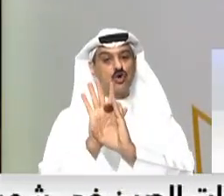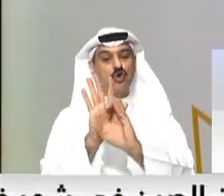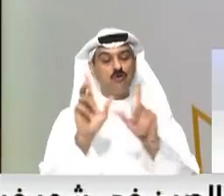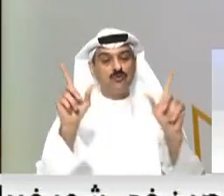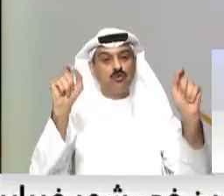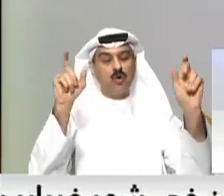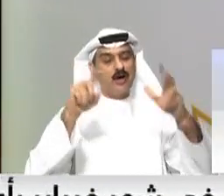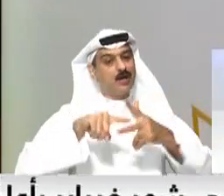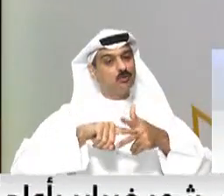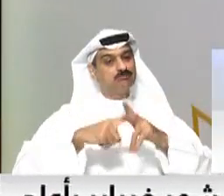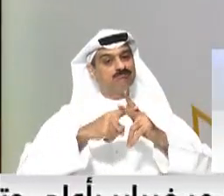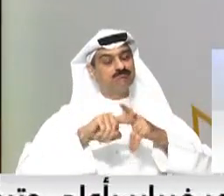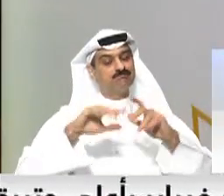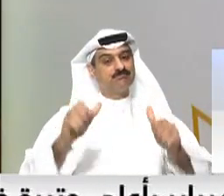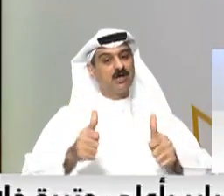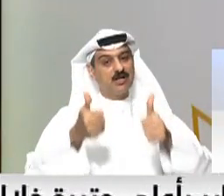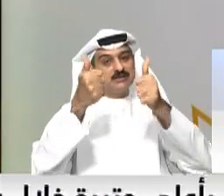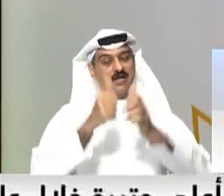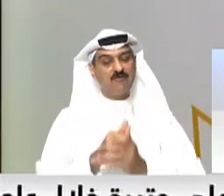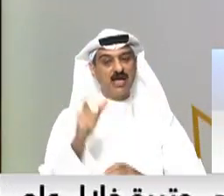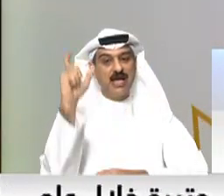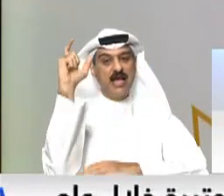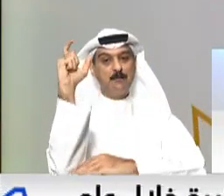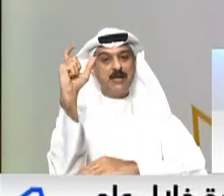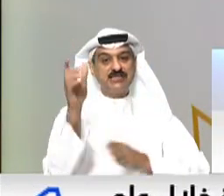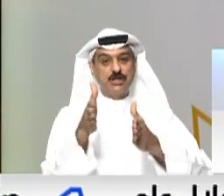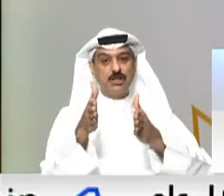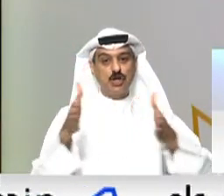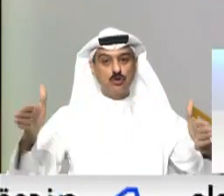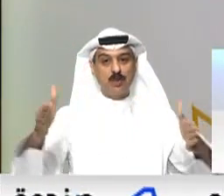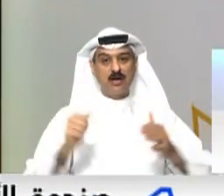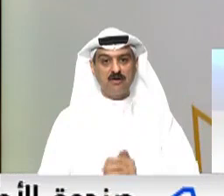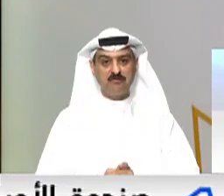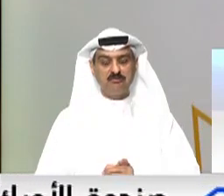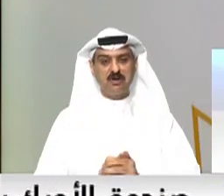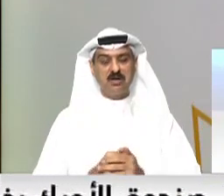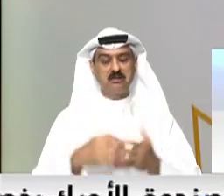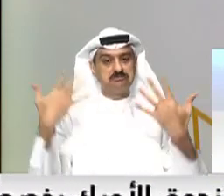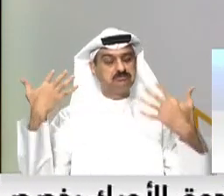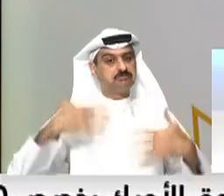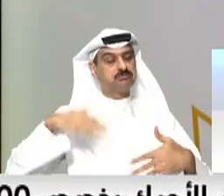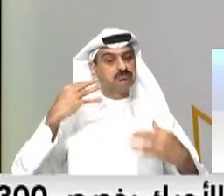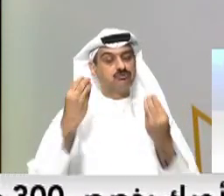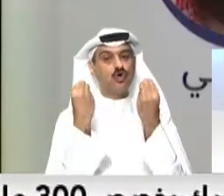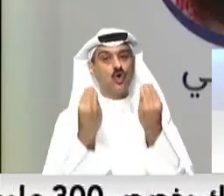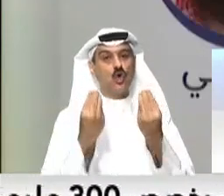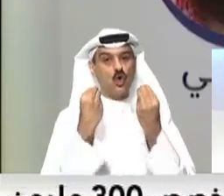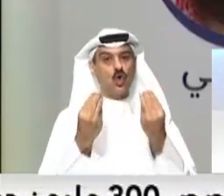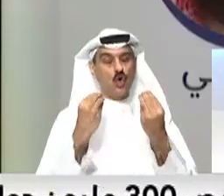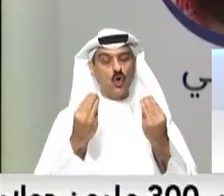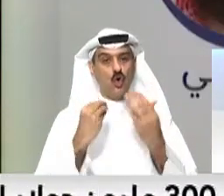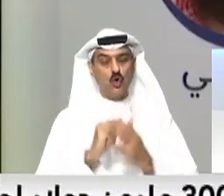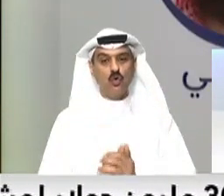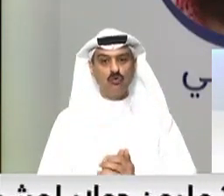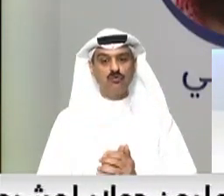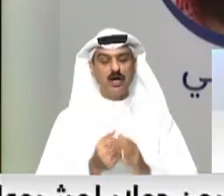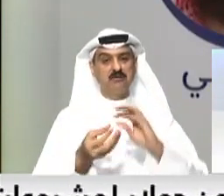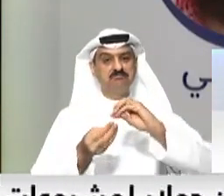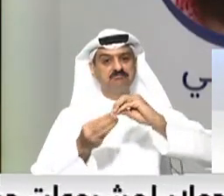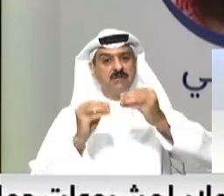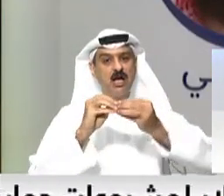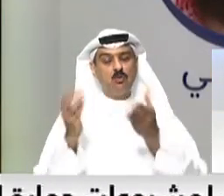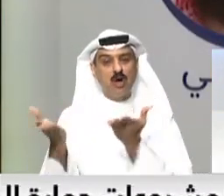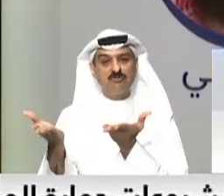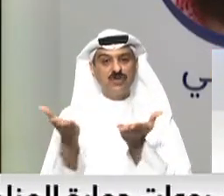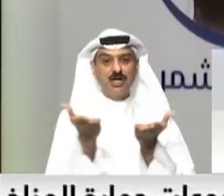الصيانة. مسجد الدولة الكبير تزين بأجمل حلة واكتسى بأبهى منظر